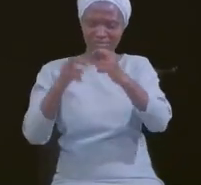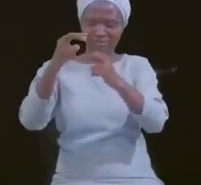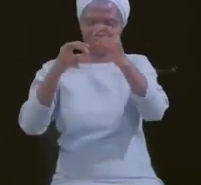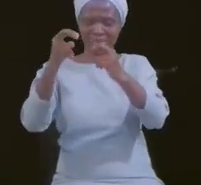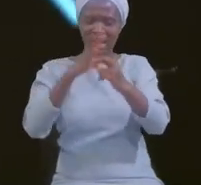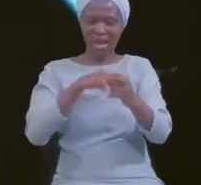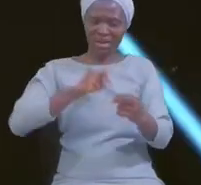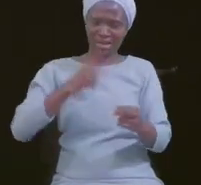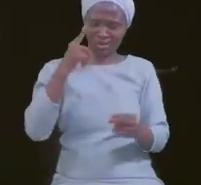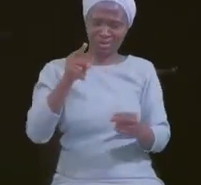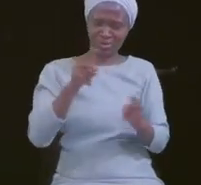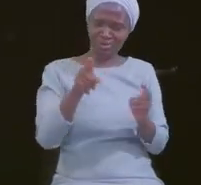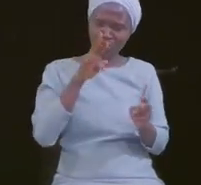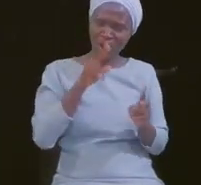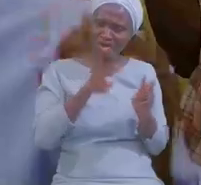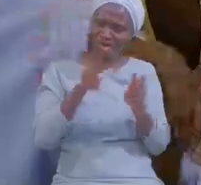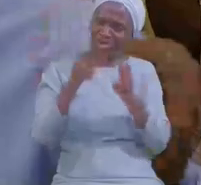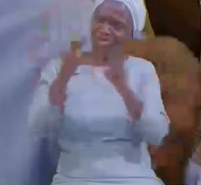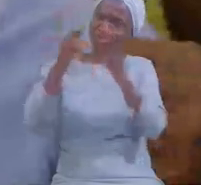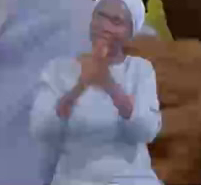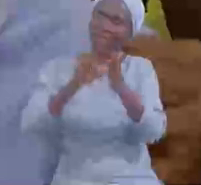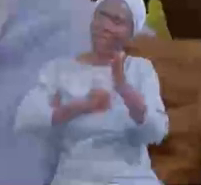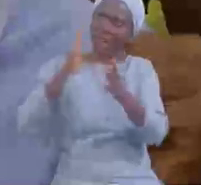Que je vais encore gravir à nouveau.